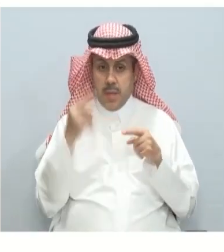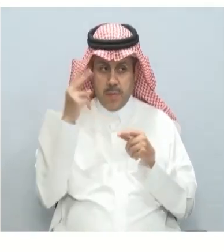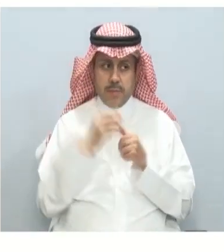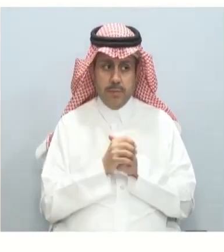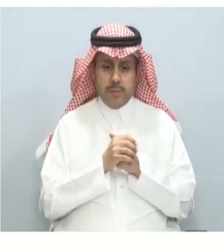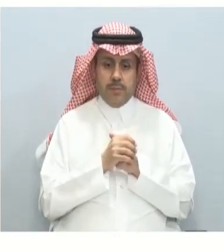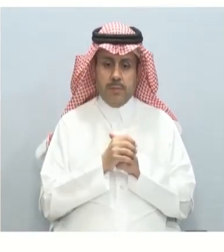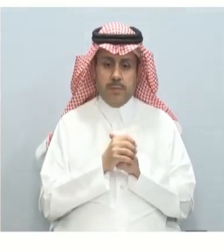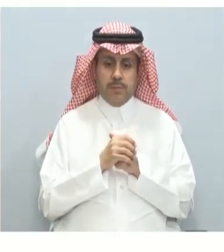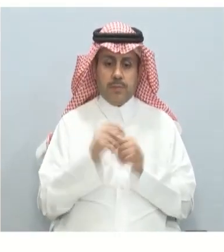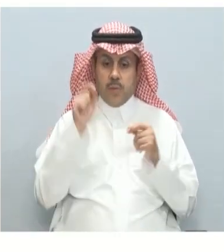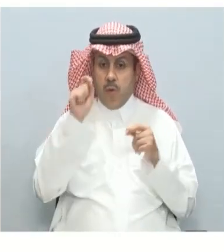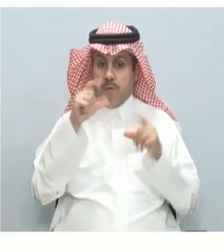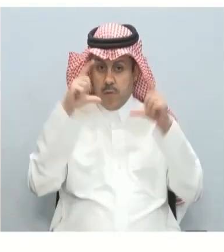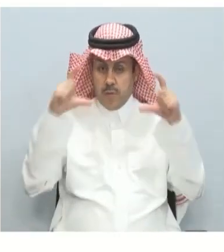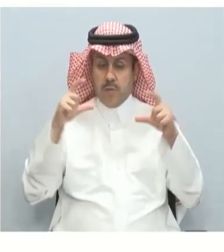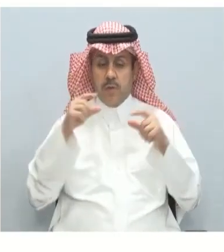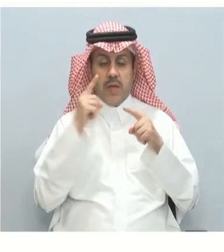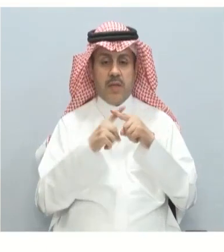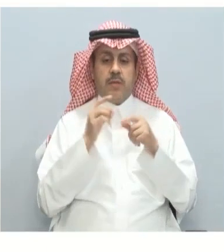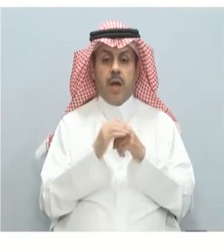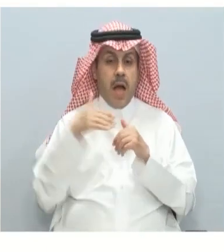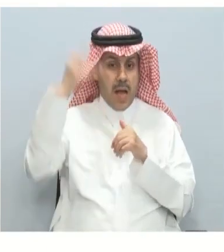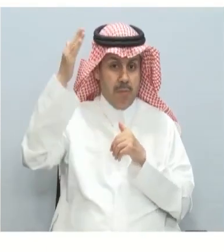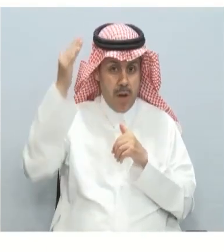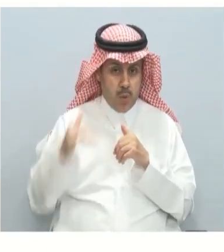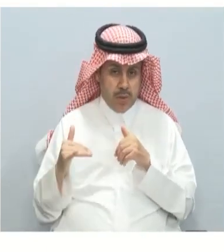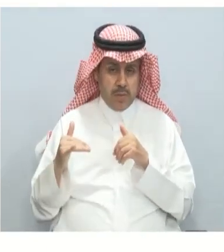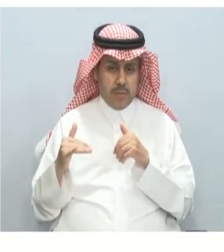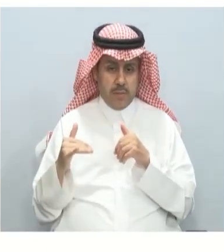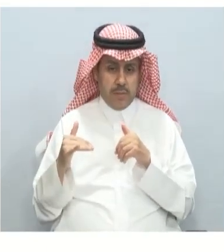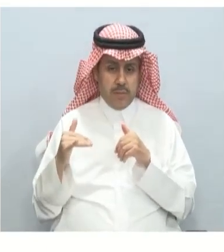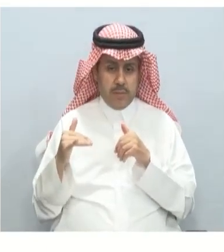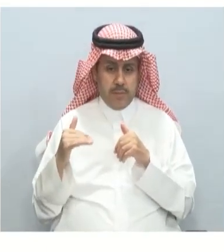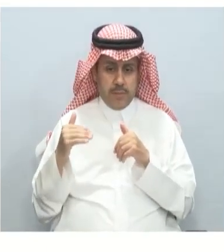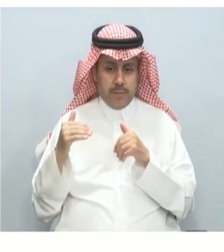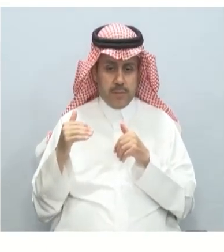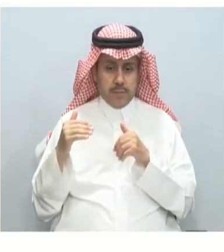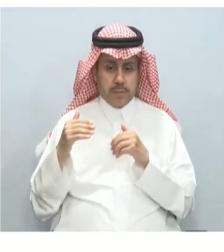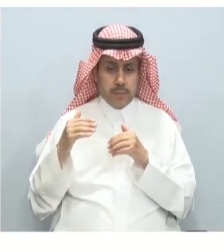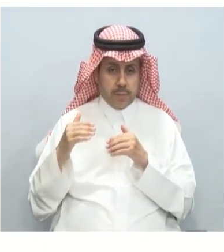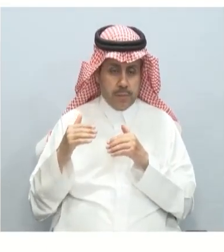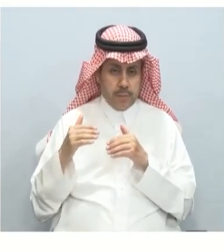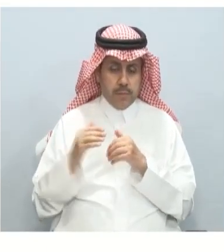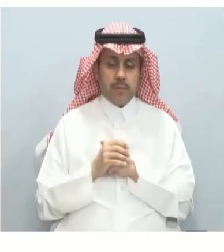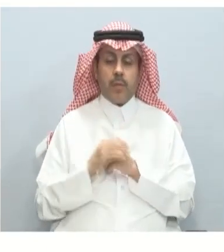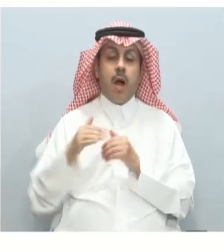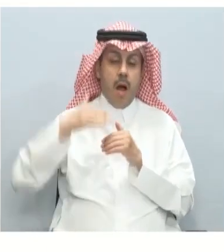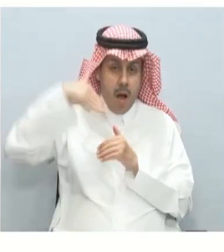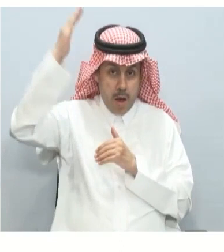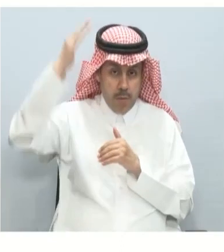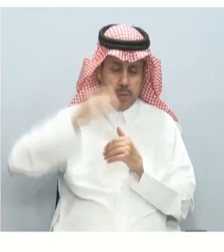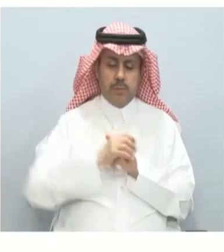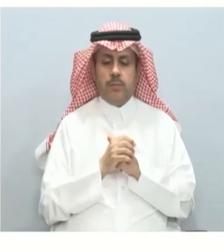بحيث ان اف اوف اكس نحط اكبر او اصغر نحط اكبر او اصغر راح نحط طبعا اكبر من